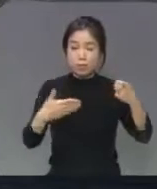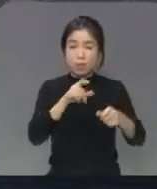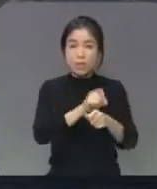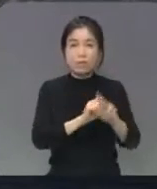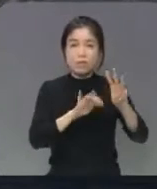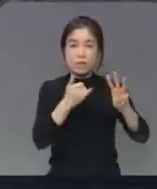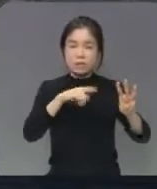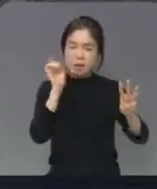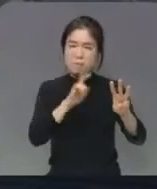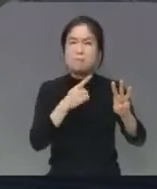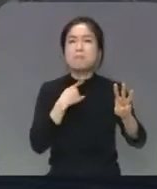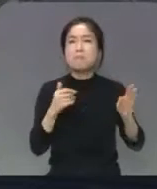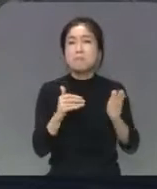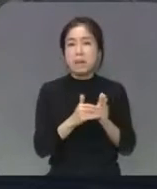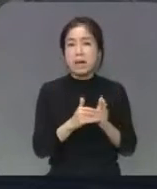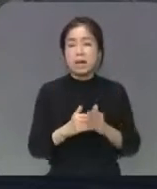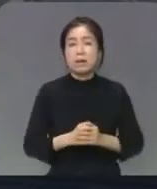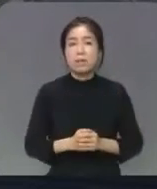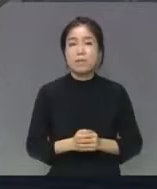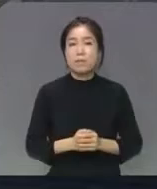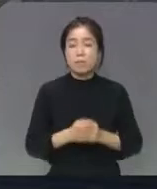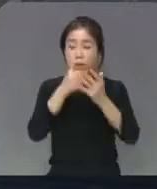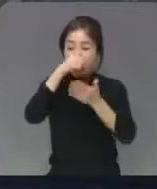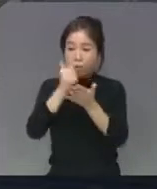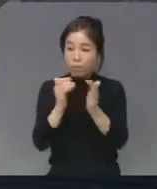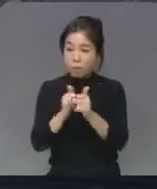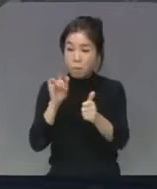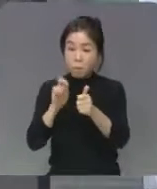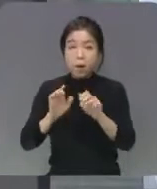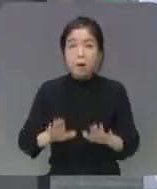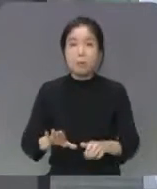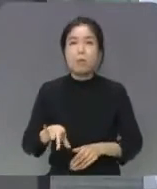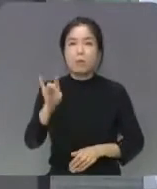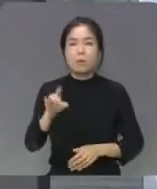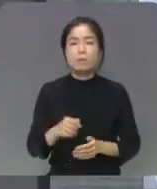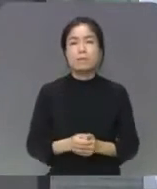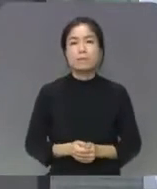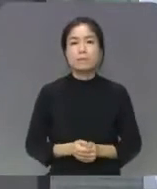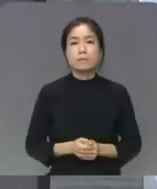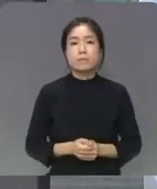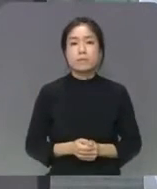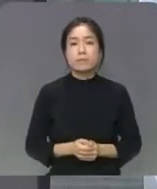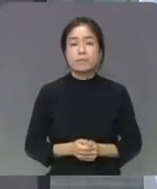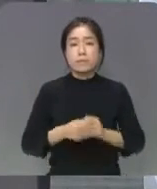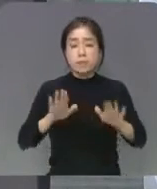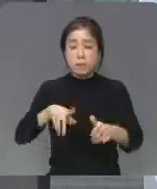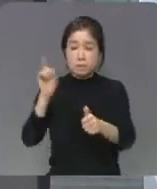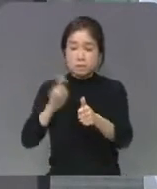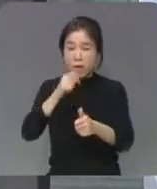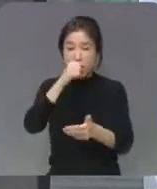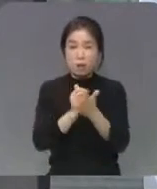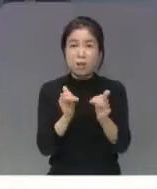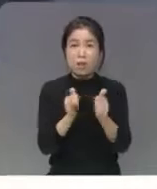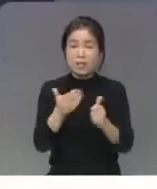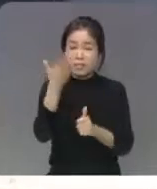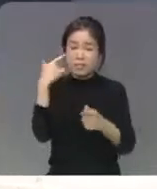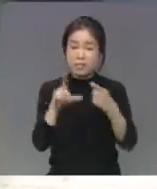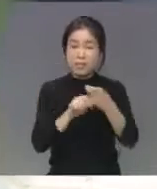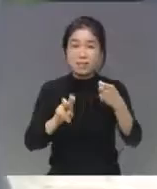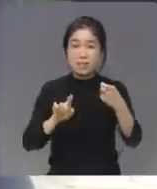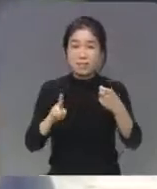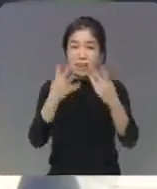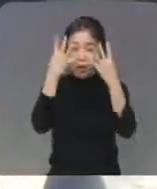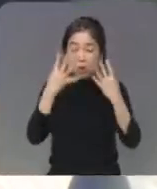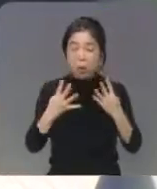해명이 확진 판정을 받았는데요 이영자 확장자가 나온 것은 이번이 처음입니다 이번에 바뀐 된 수용자는 지난 21일